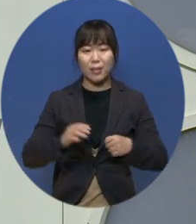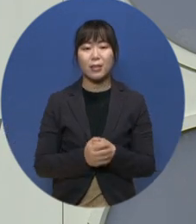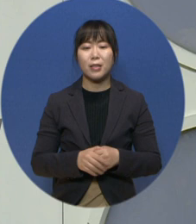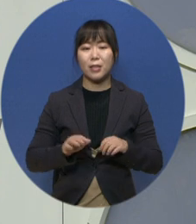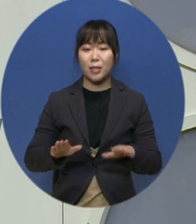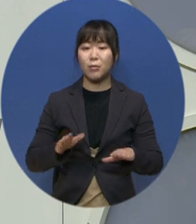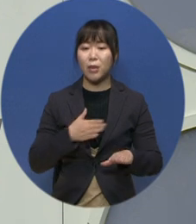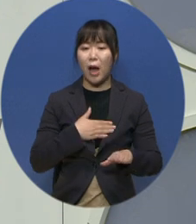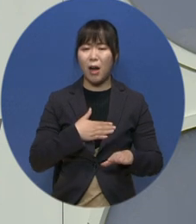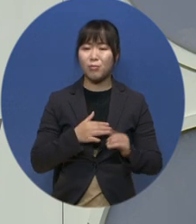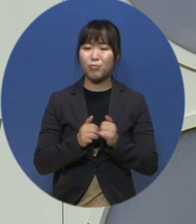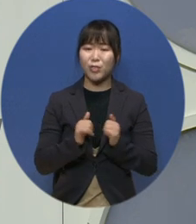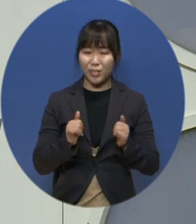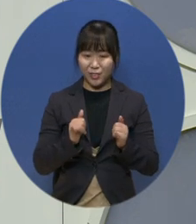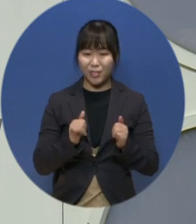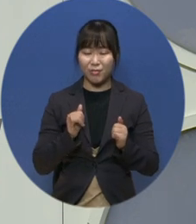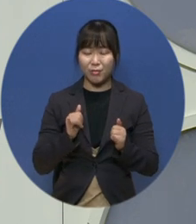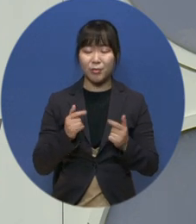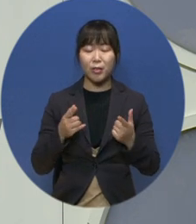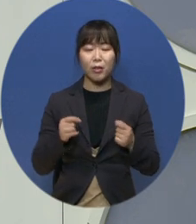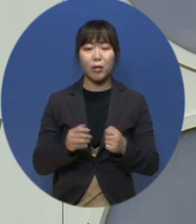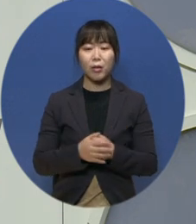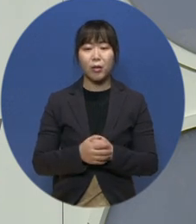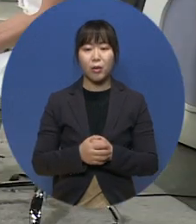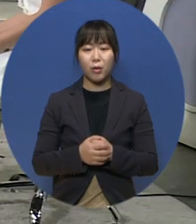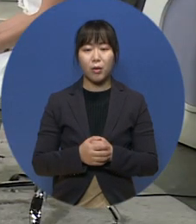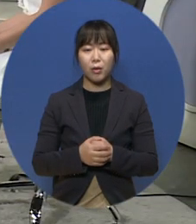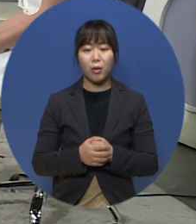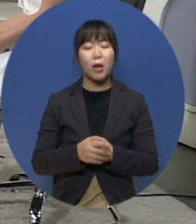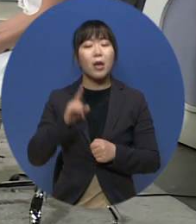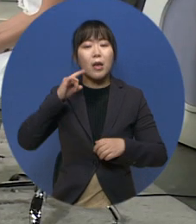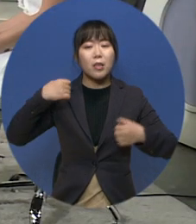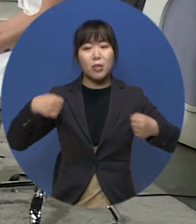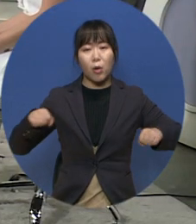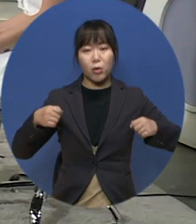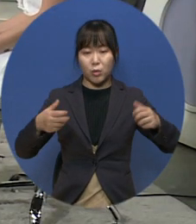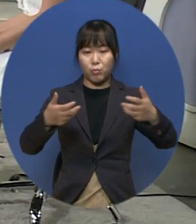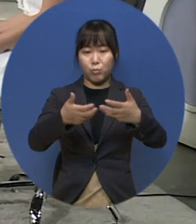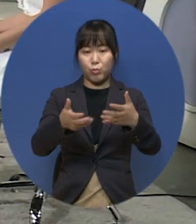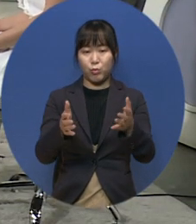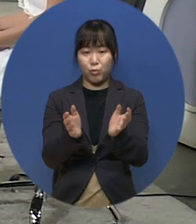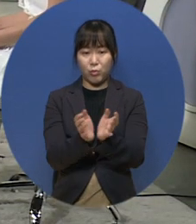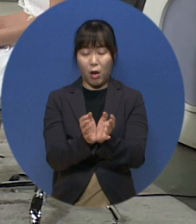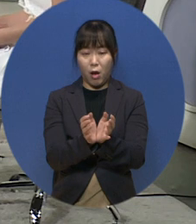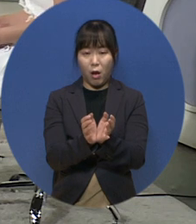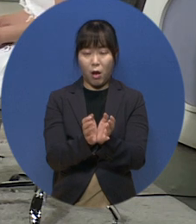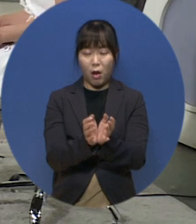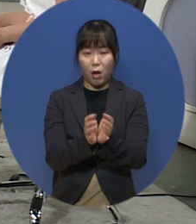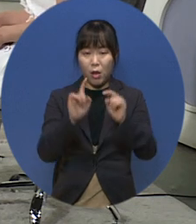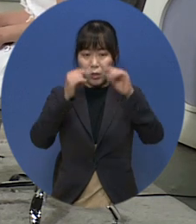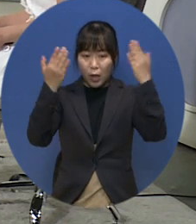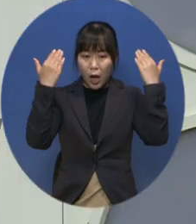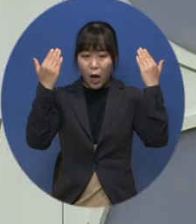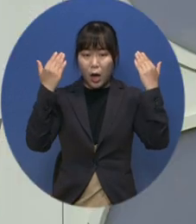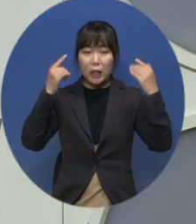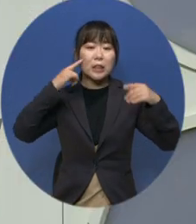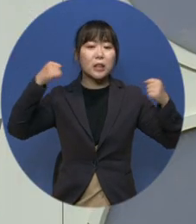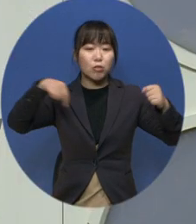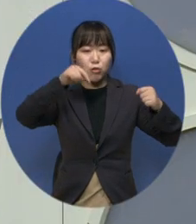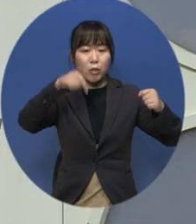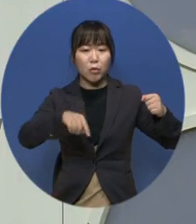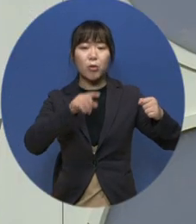지금도 아시는 분들이 있지만 고대의 연극부가 굉장히 그 대학극에서도 상당히